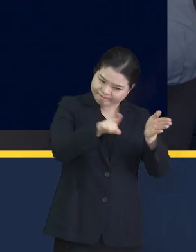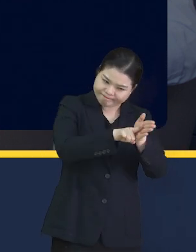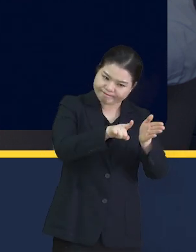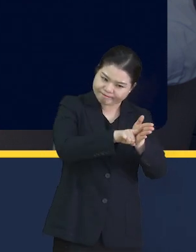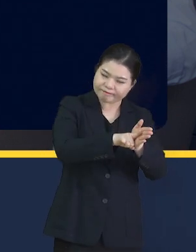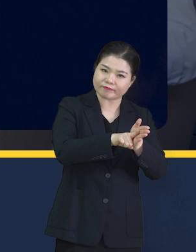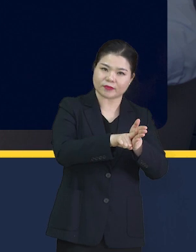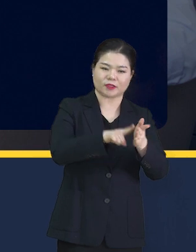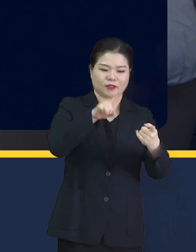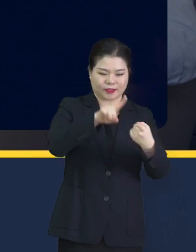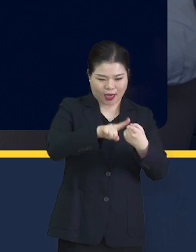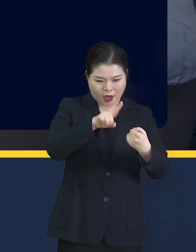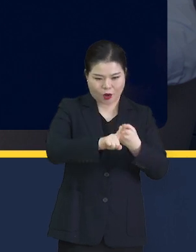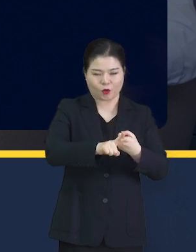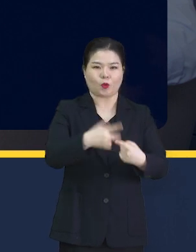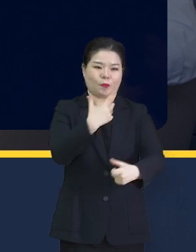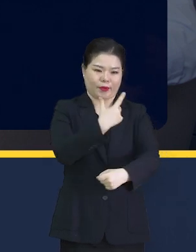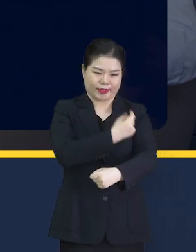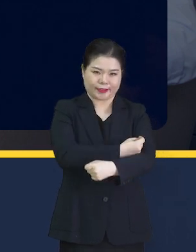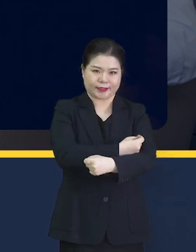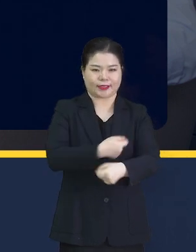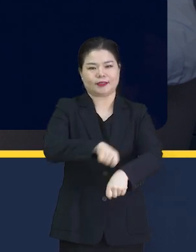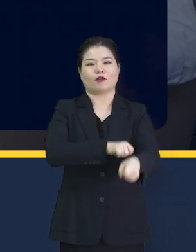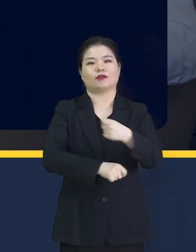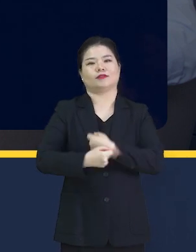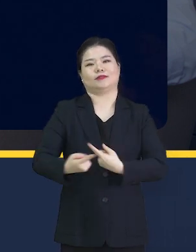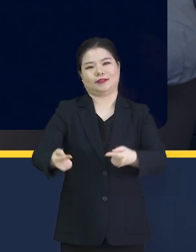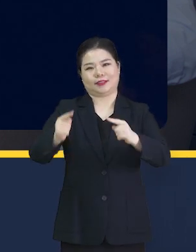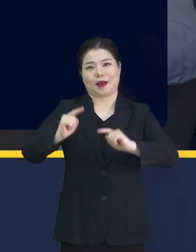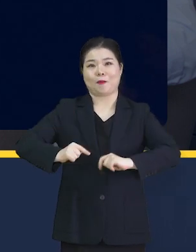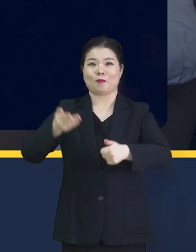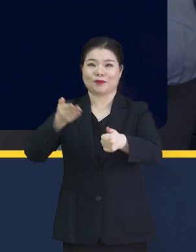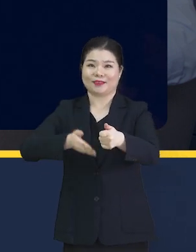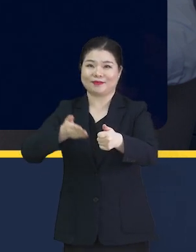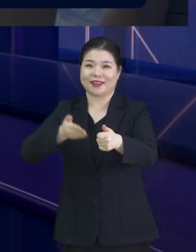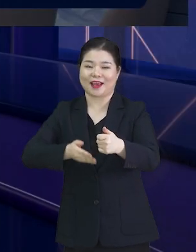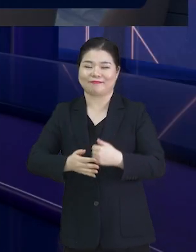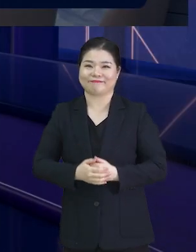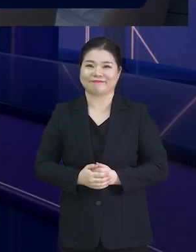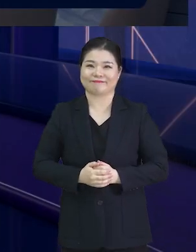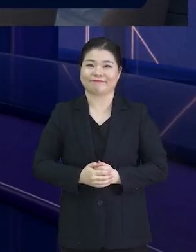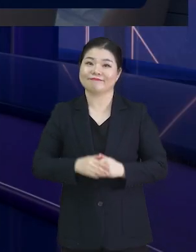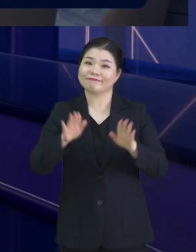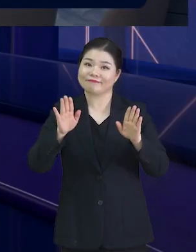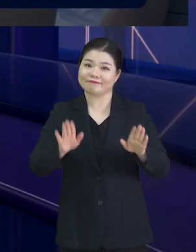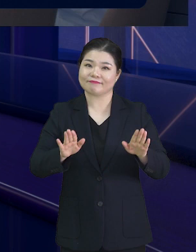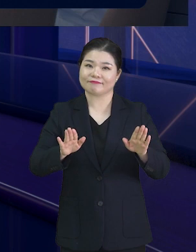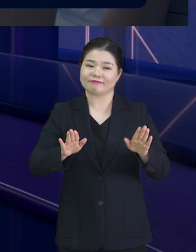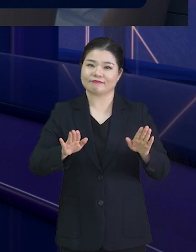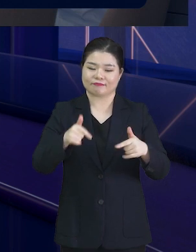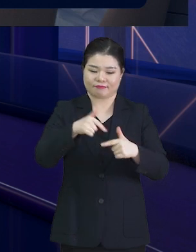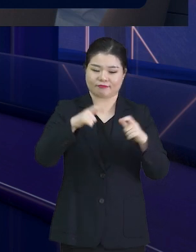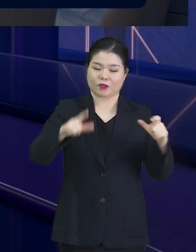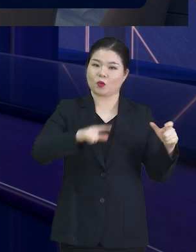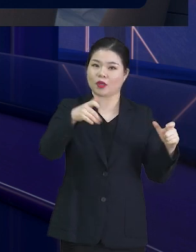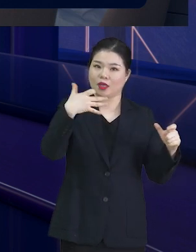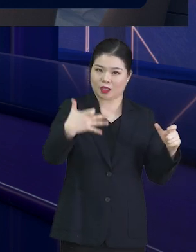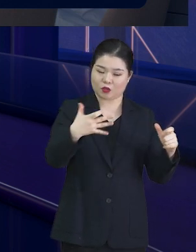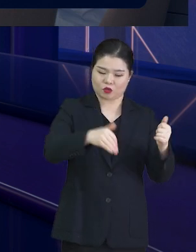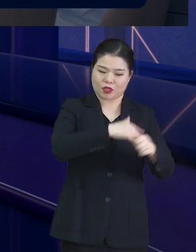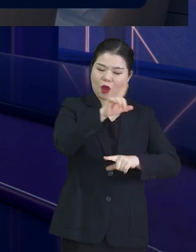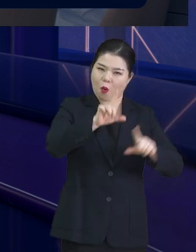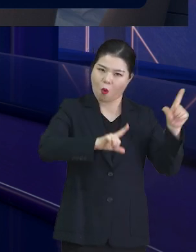믿고 정해진 순서대로 백신 접종에 적극 참여해 주시기를 바랍니다. 그럼 여기서 강남구